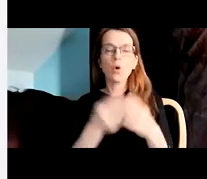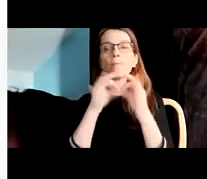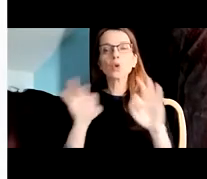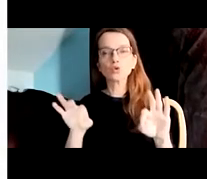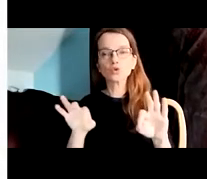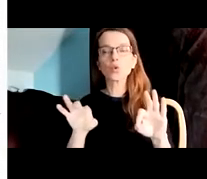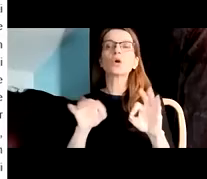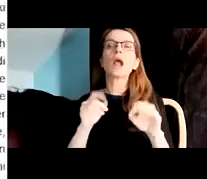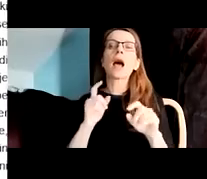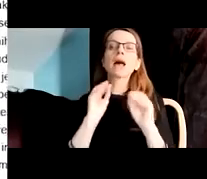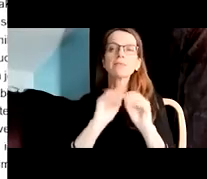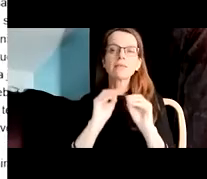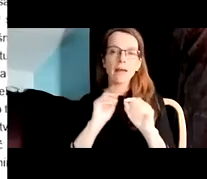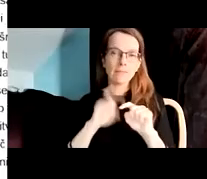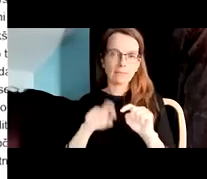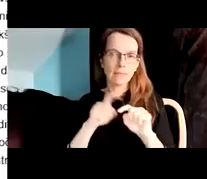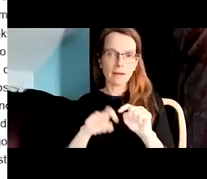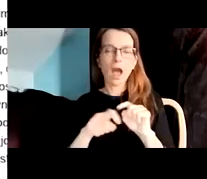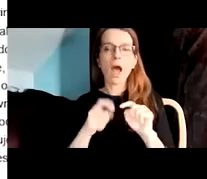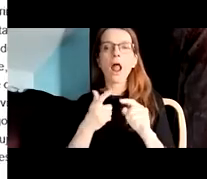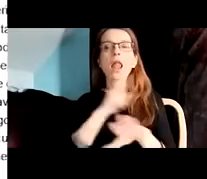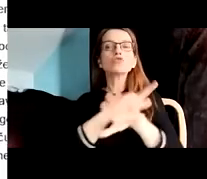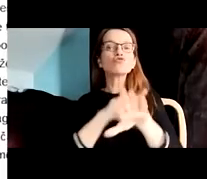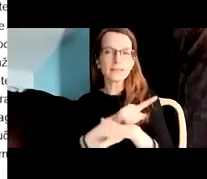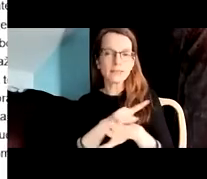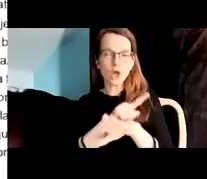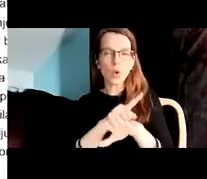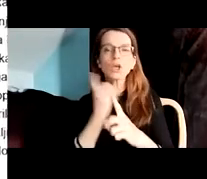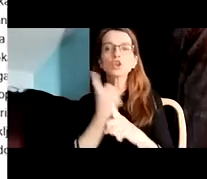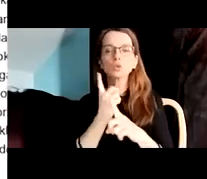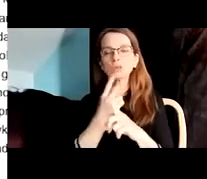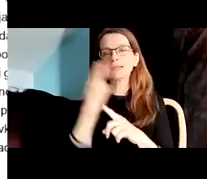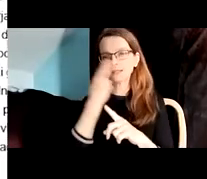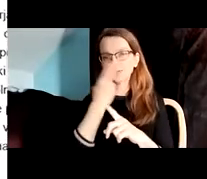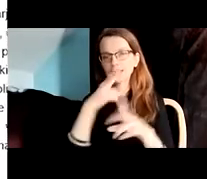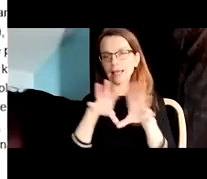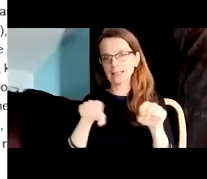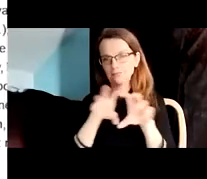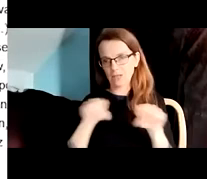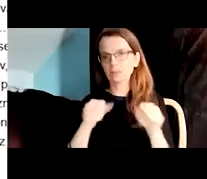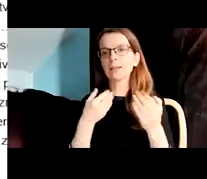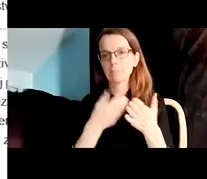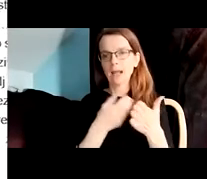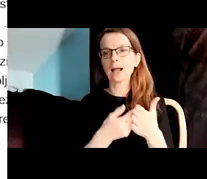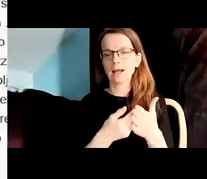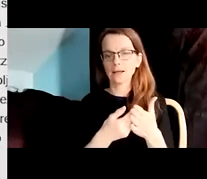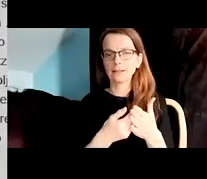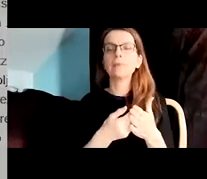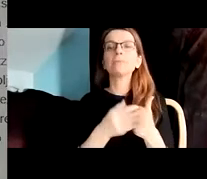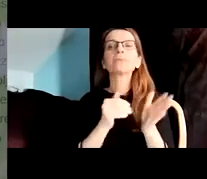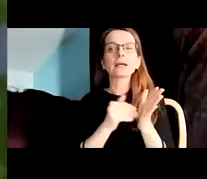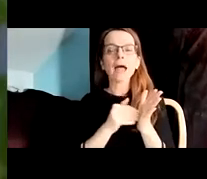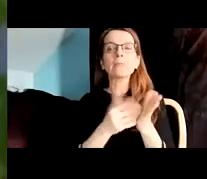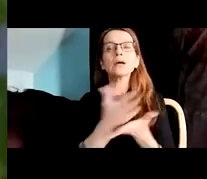uporabe didaktičnih materialov, časovnega in tudi seveda izvedbenega prilagajanja, rabo ter